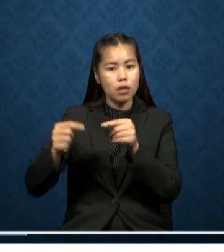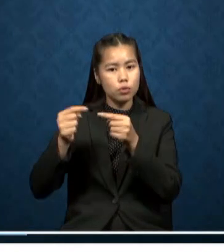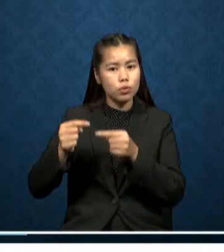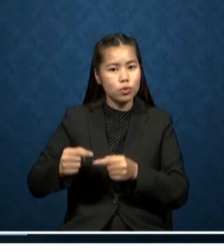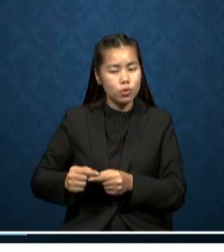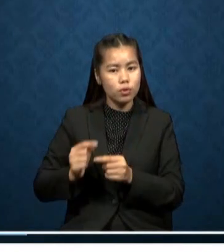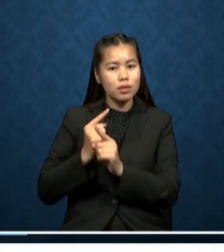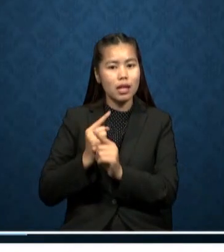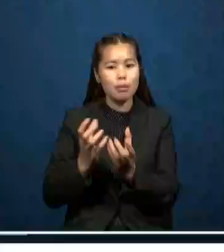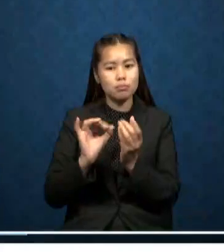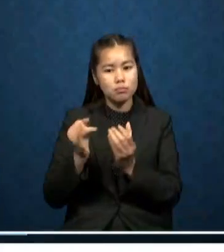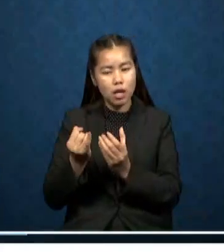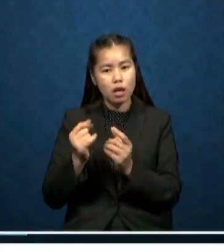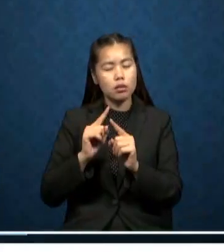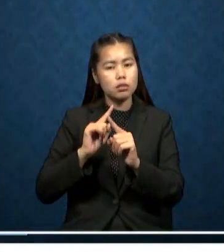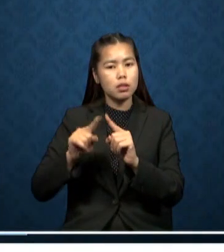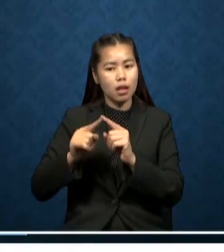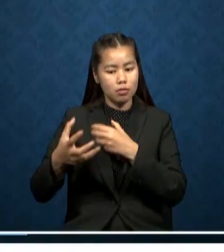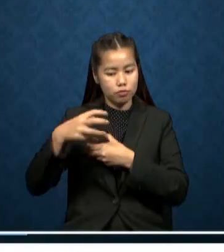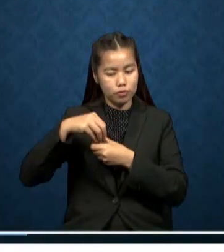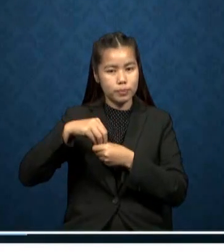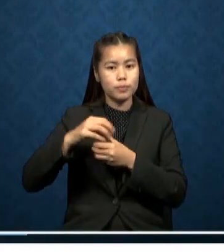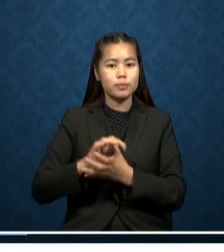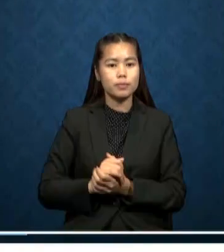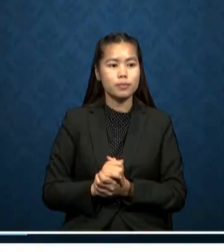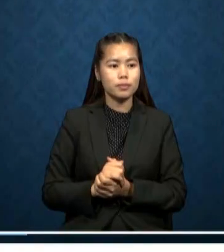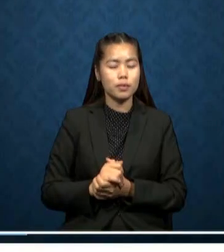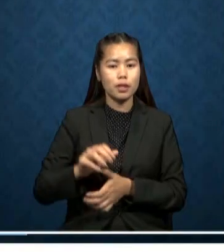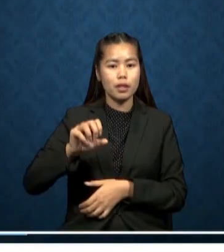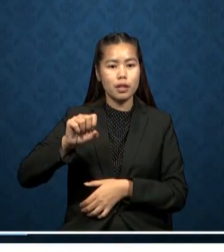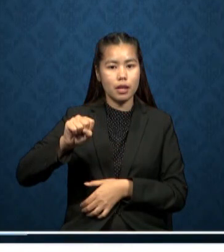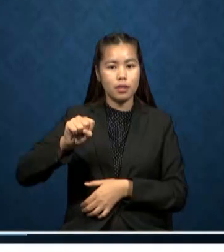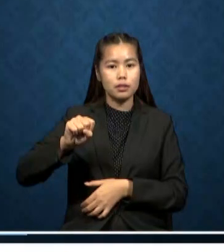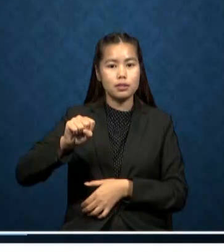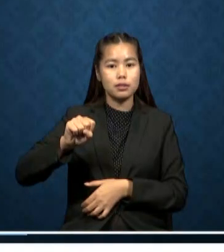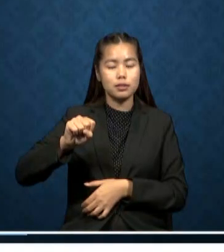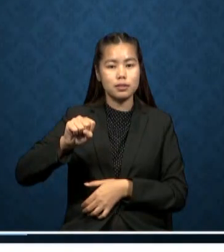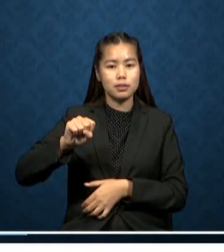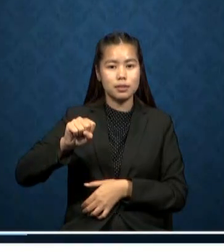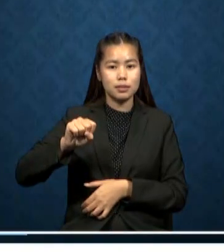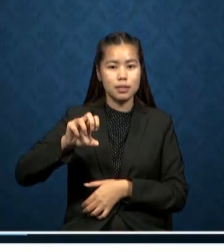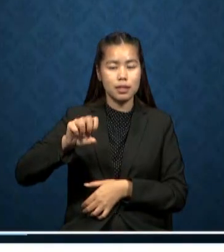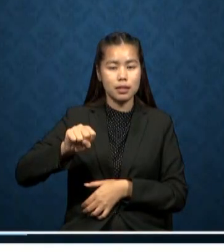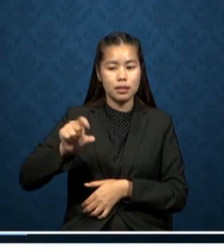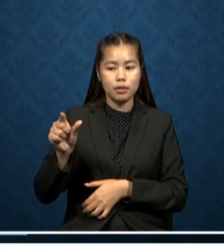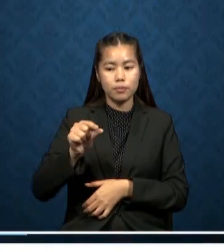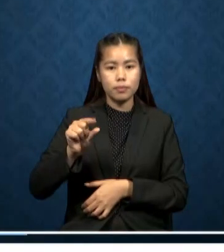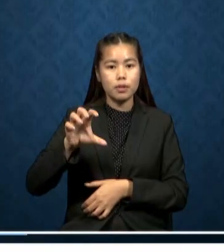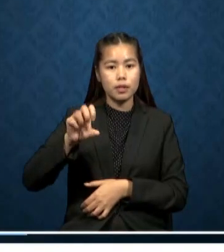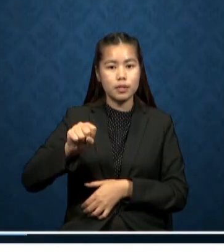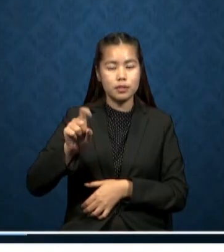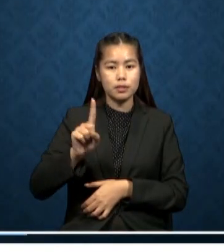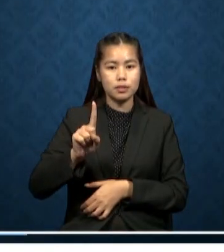หลักคุณธรรม Sตัวสุดท้ายคือ Social geologyเป็นการกรองขั้นสุด